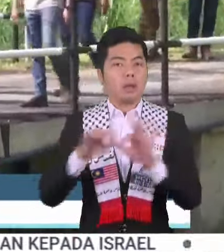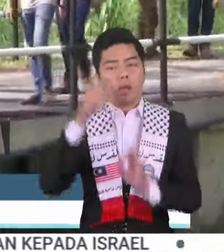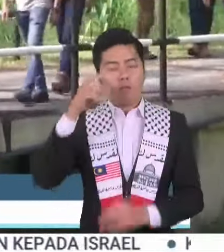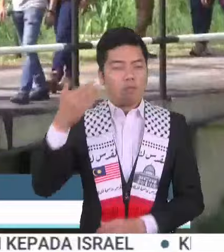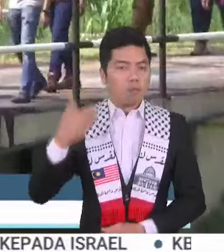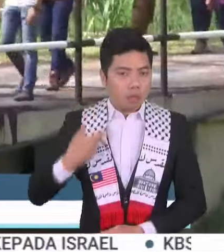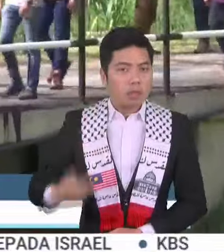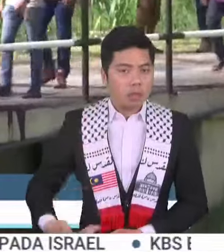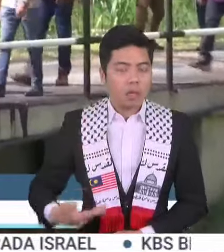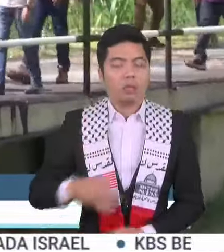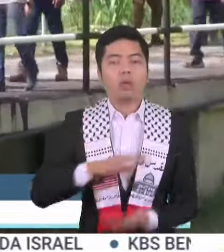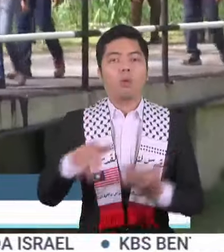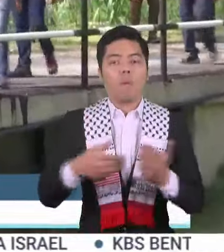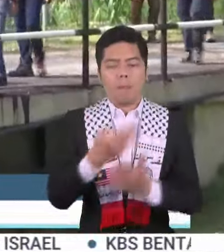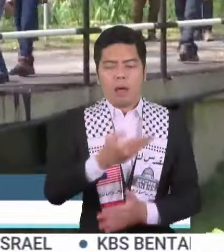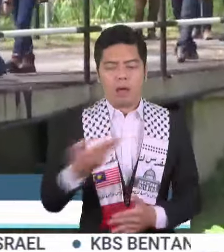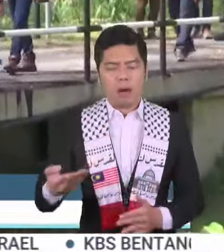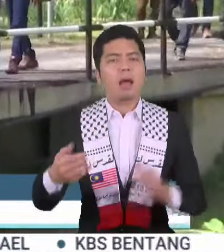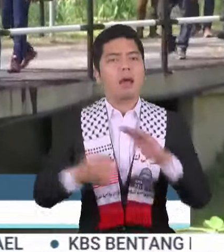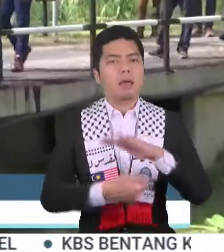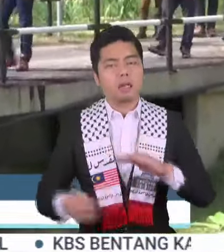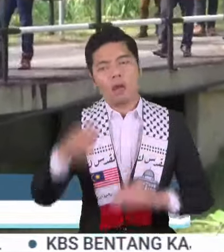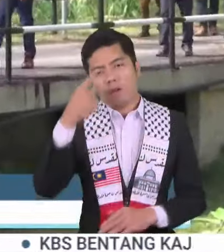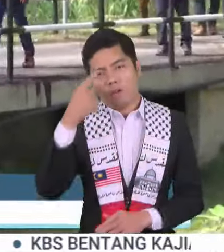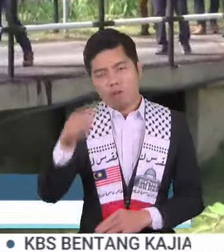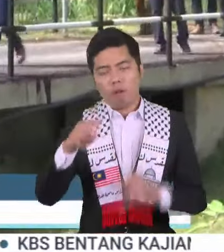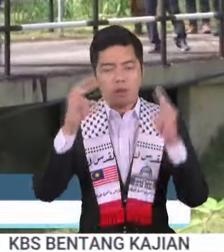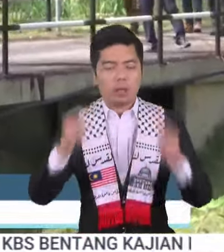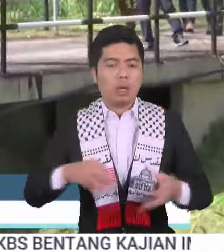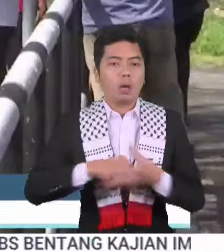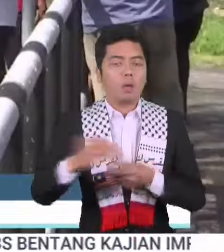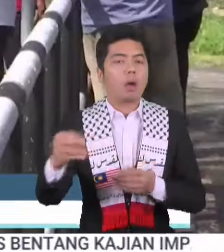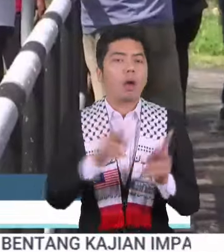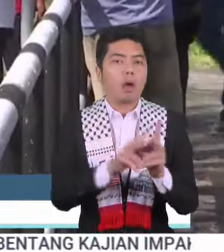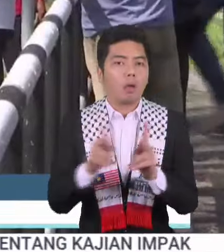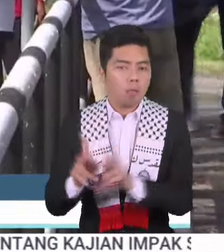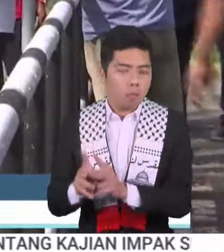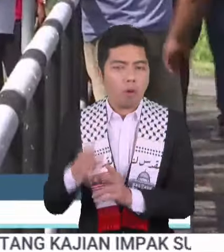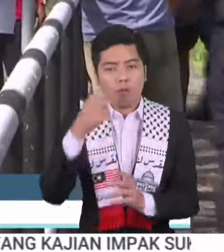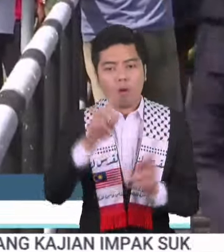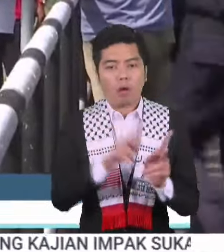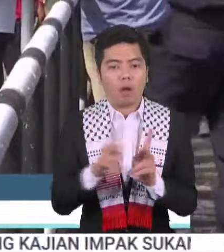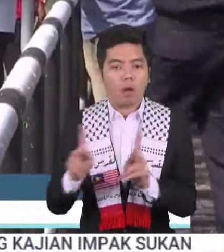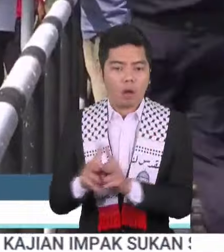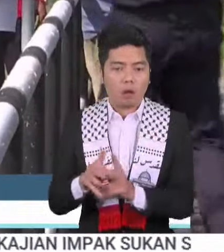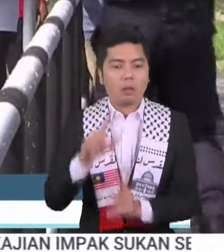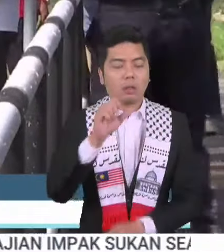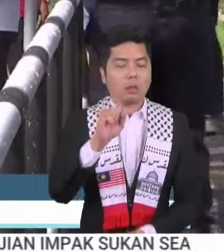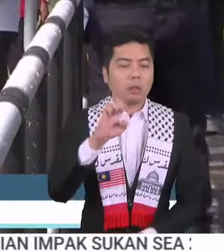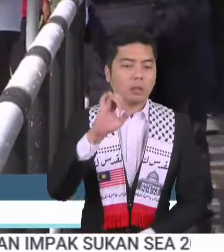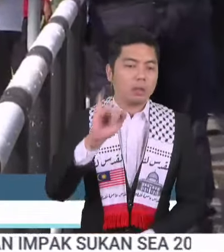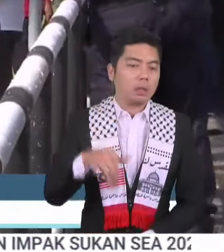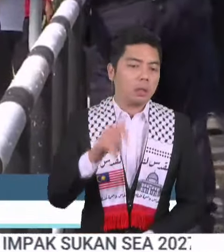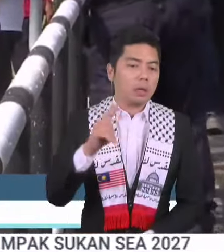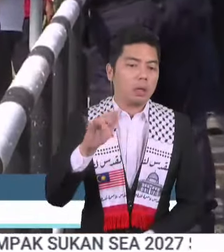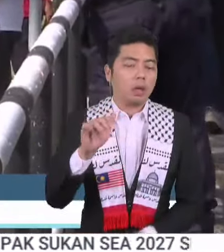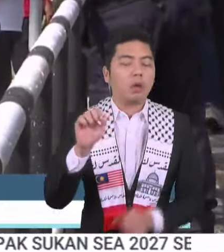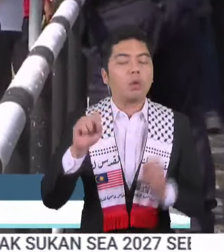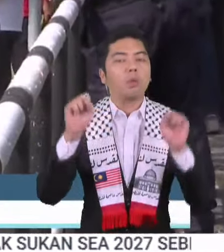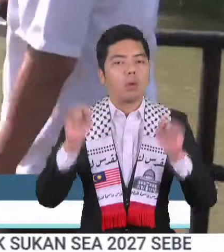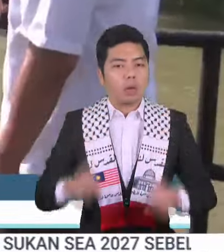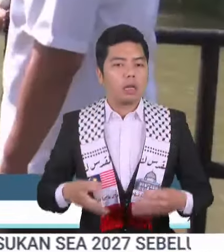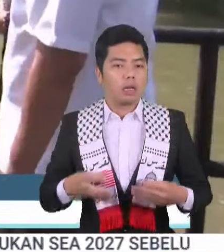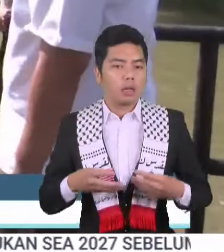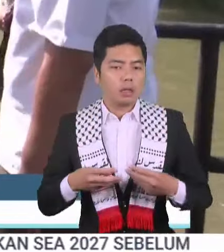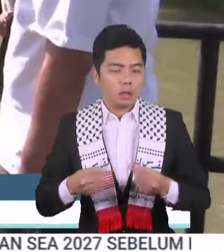saya ialah semua kemudahan asas bagi masyarakat luar bandar terutamanya bagi Kampung Puum dan Kampung Cenah ini dapat kita laksanakan